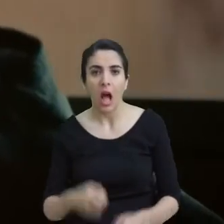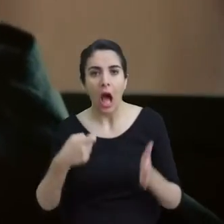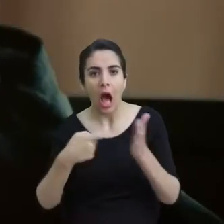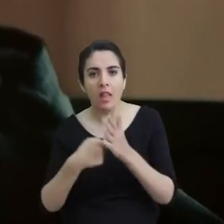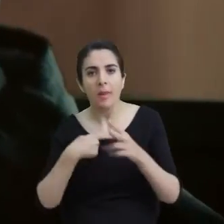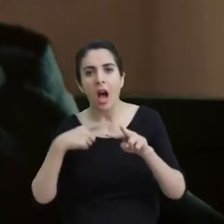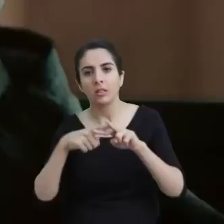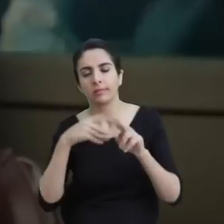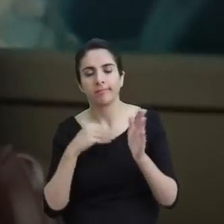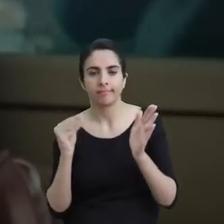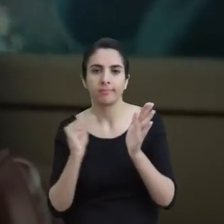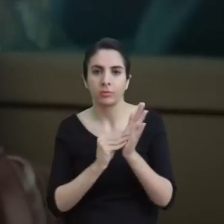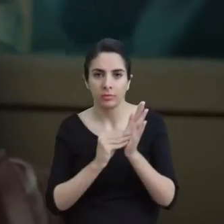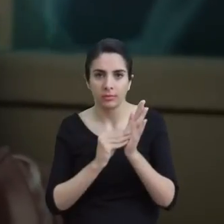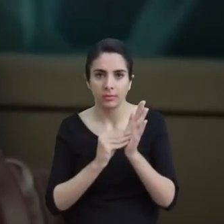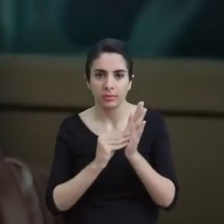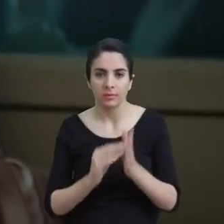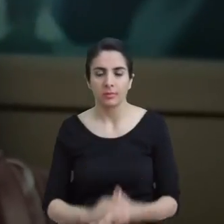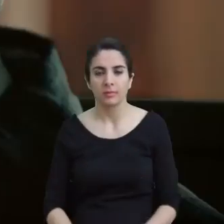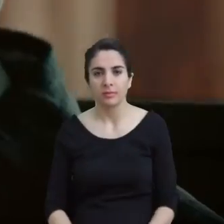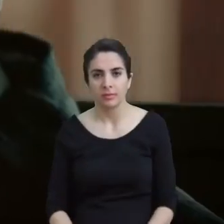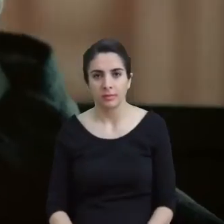Adını o zaman koydum.